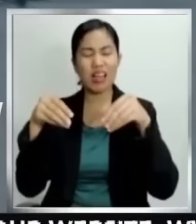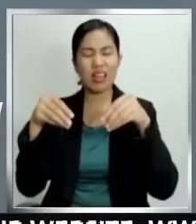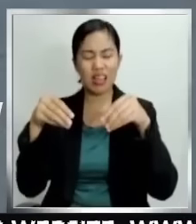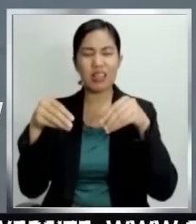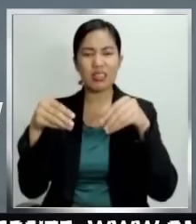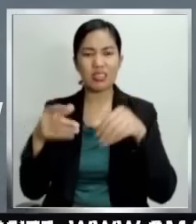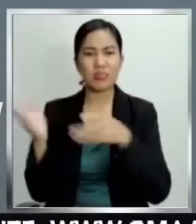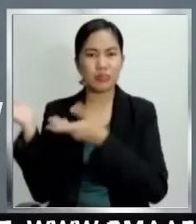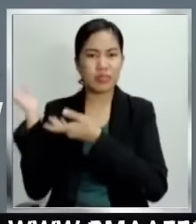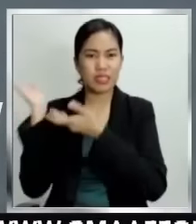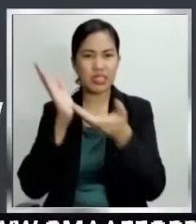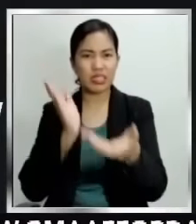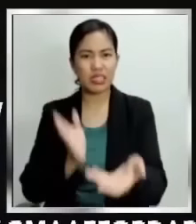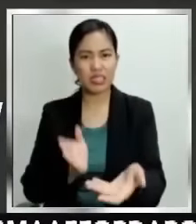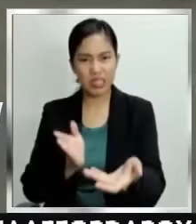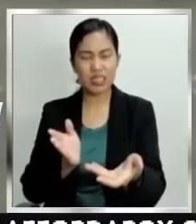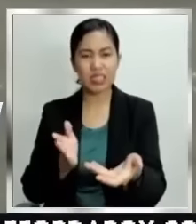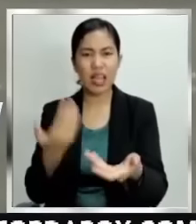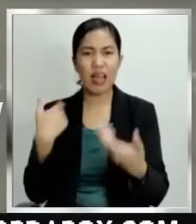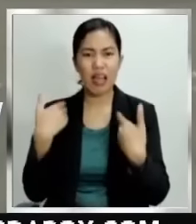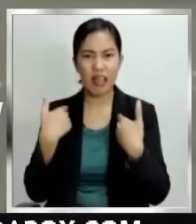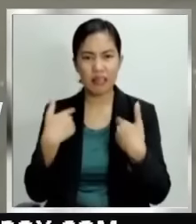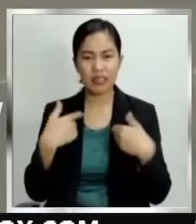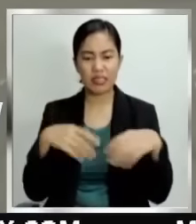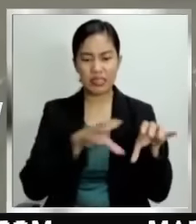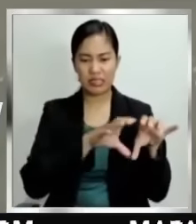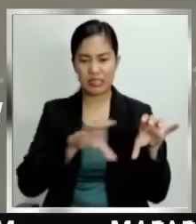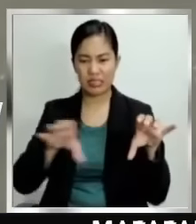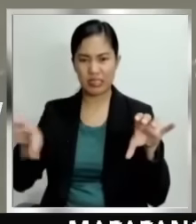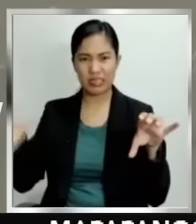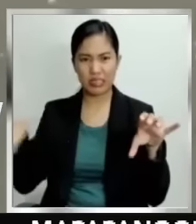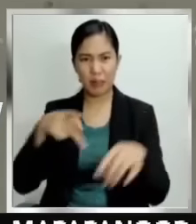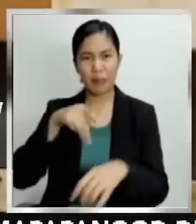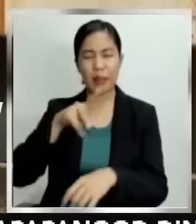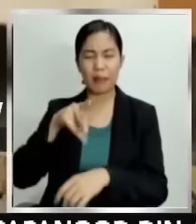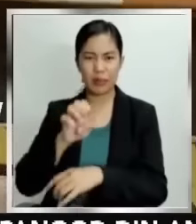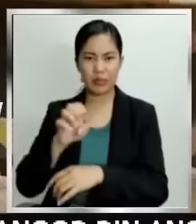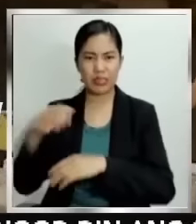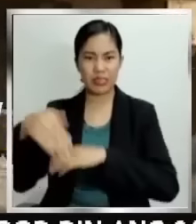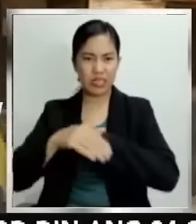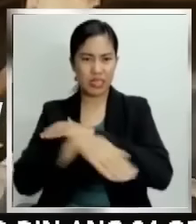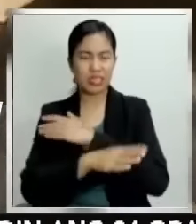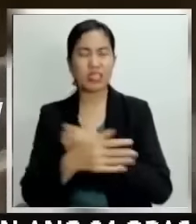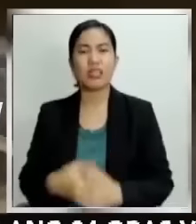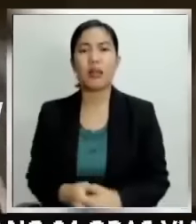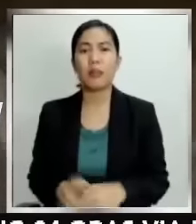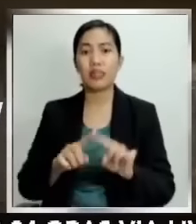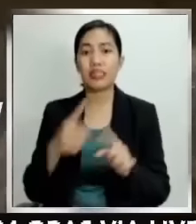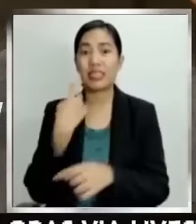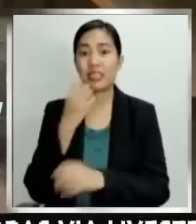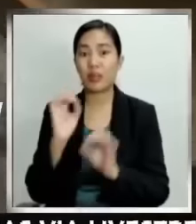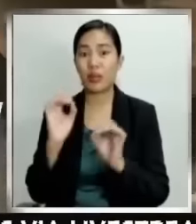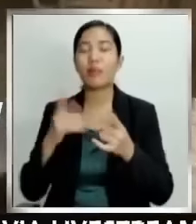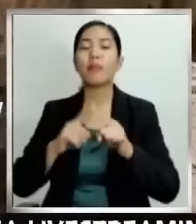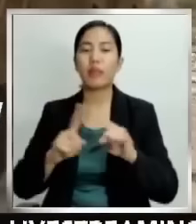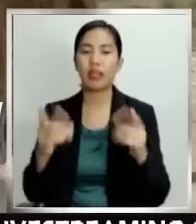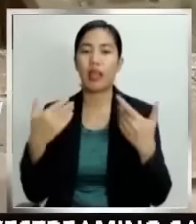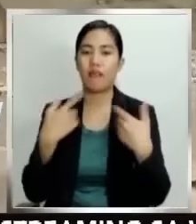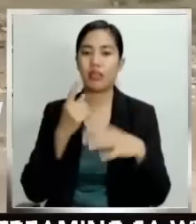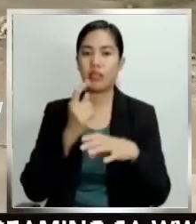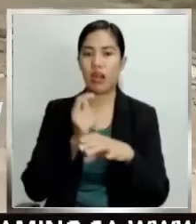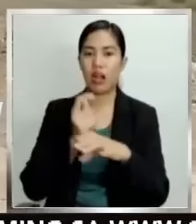mga itim na pipe mula sa dagat. Kanina, bagamat wala ng bumubugang buhangin, ilang truck ang nagsasalitan sa pagkuha at paghatid ng mga